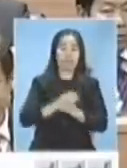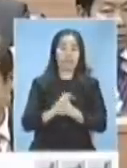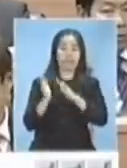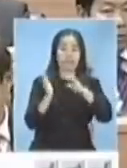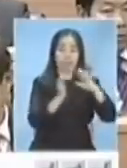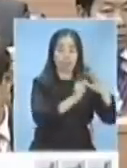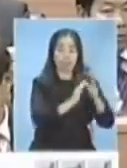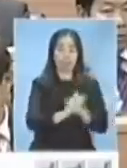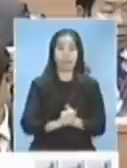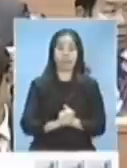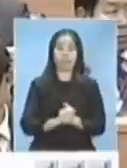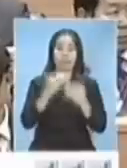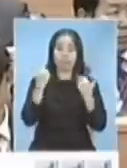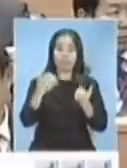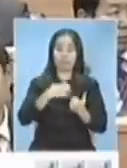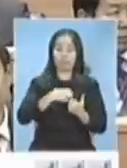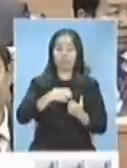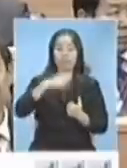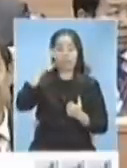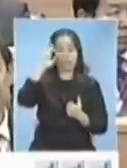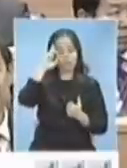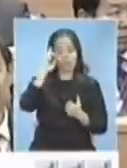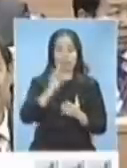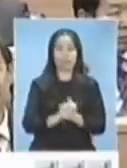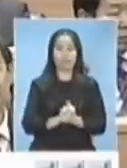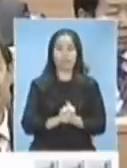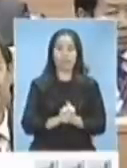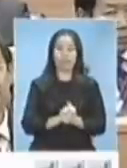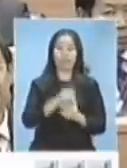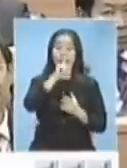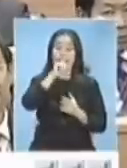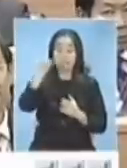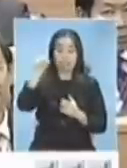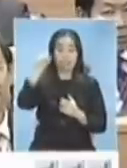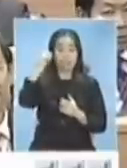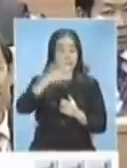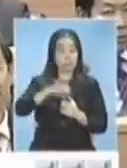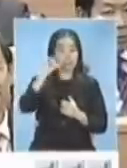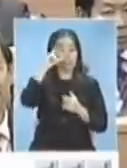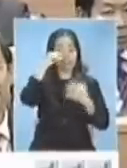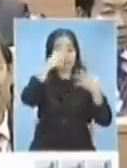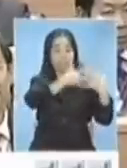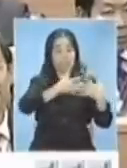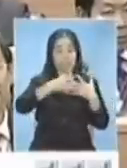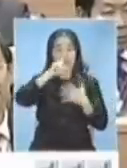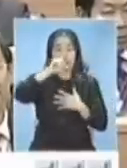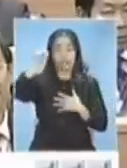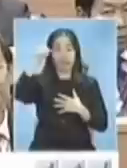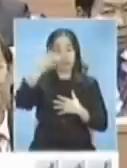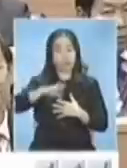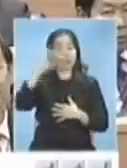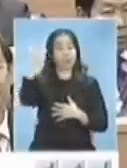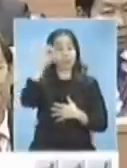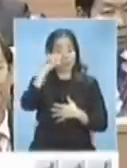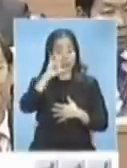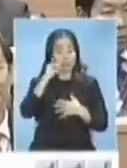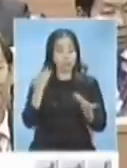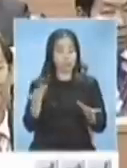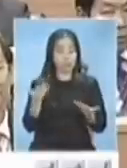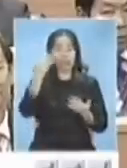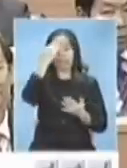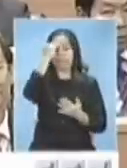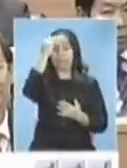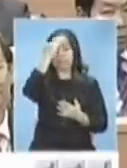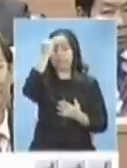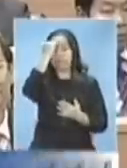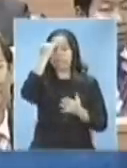นหนึ่งสิ่งที่ดิฉันอยากจะรู้ว่าท่านได้สอบถามทางสหรัฐอเมริกาหรือไม่ว่าทำ